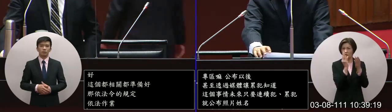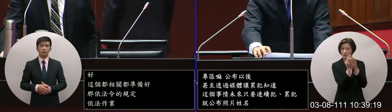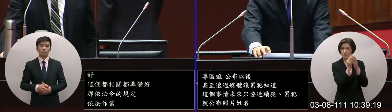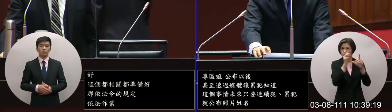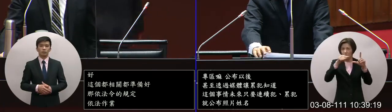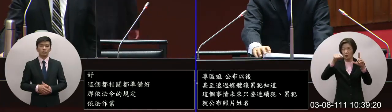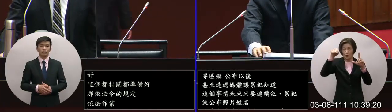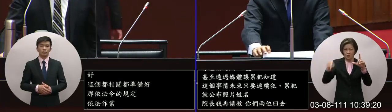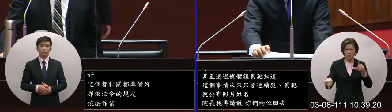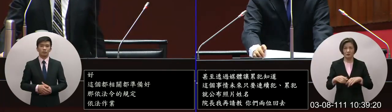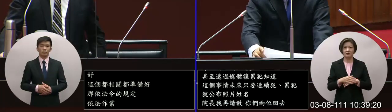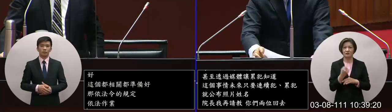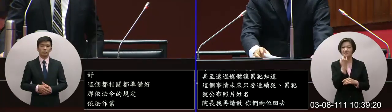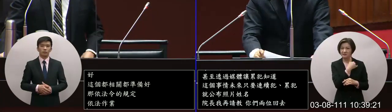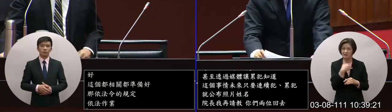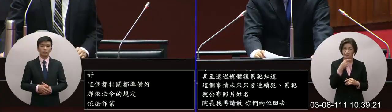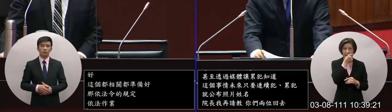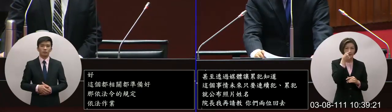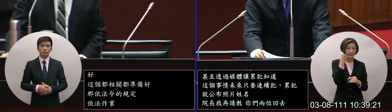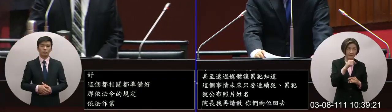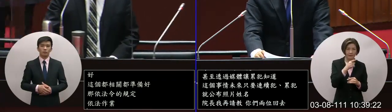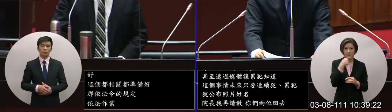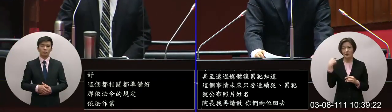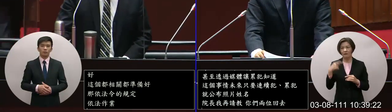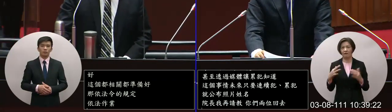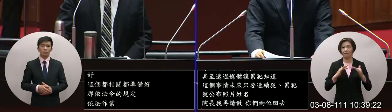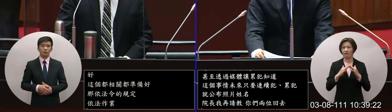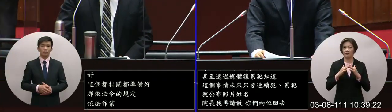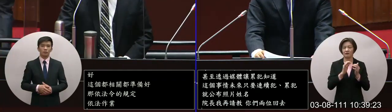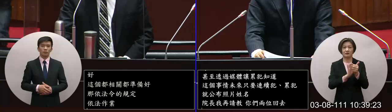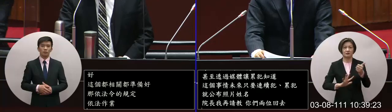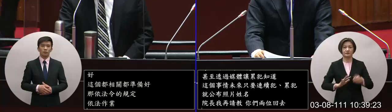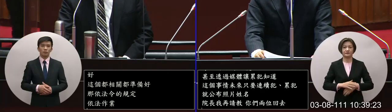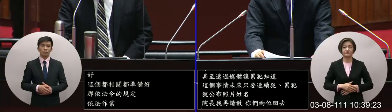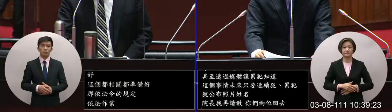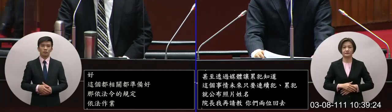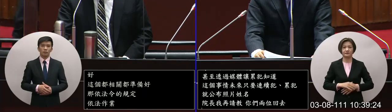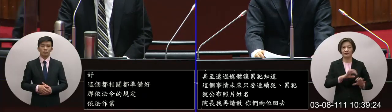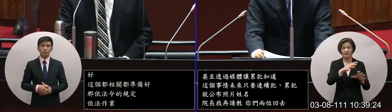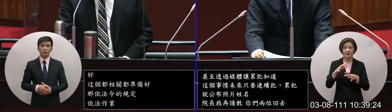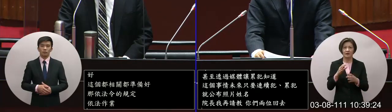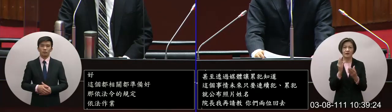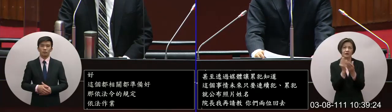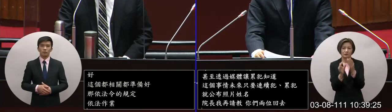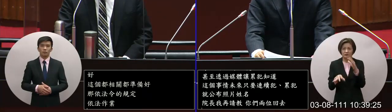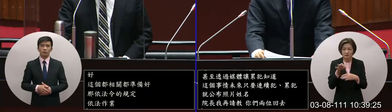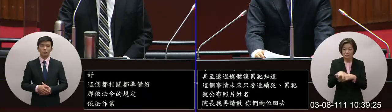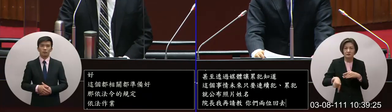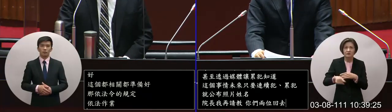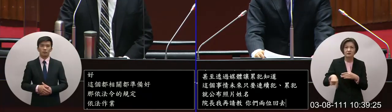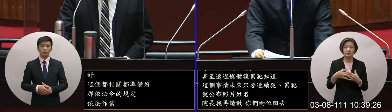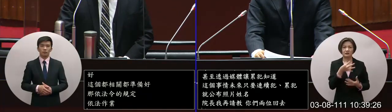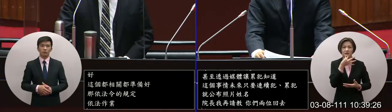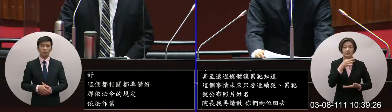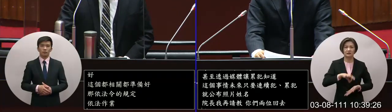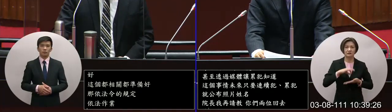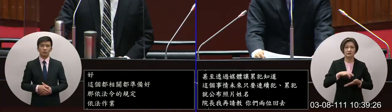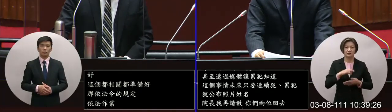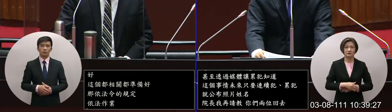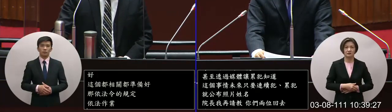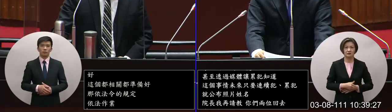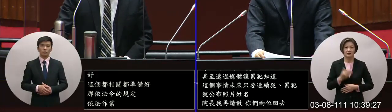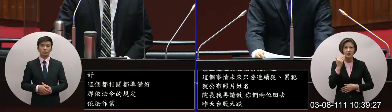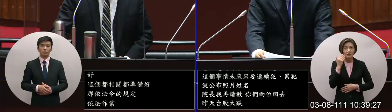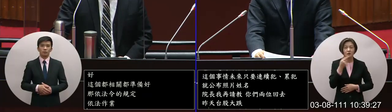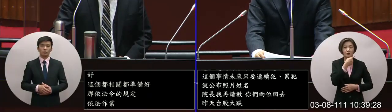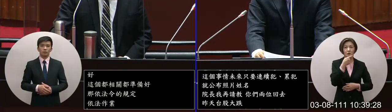啊战情的焦灼，哦，那全球股民这个忧啊，就是整个金融制裁造成蝴